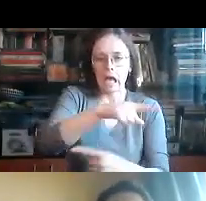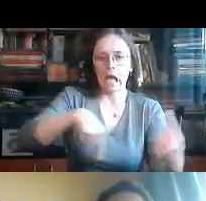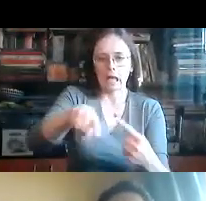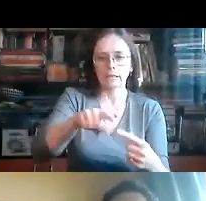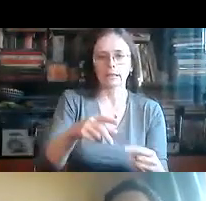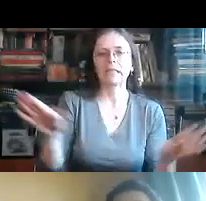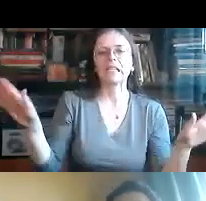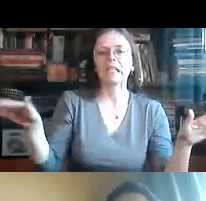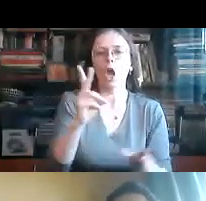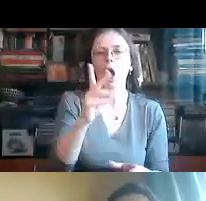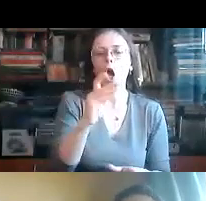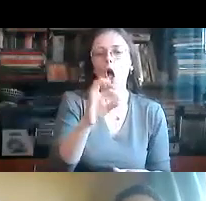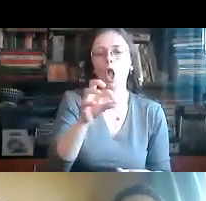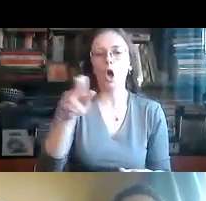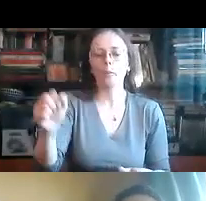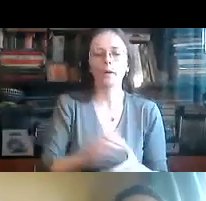что,